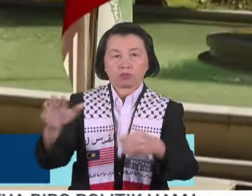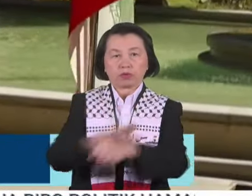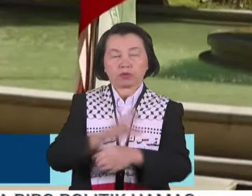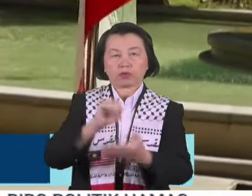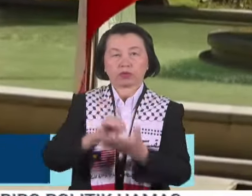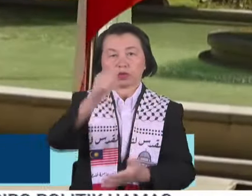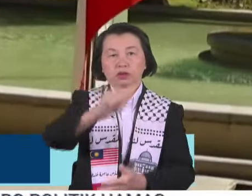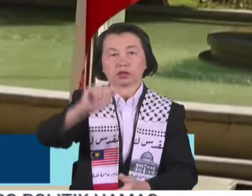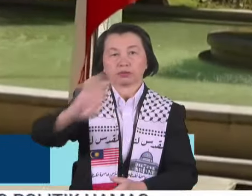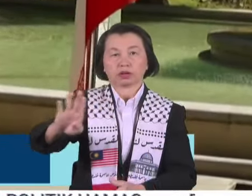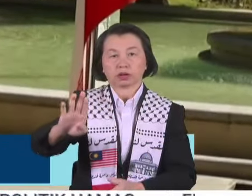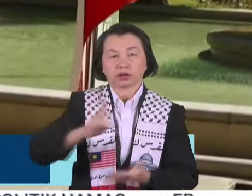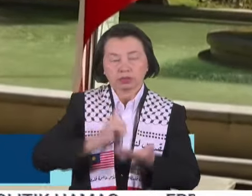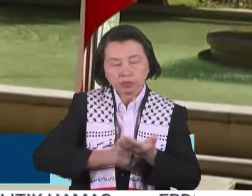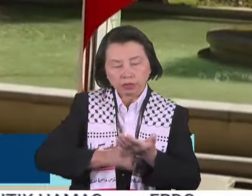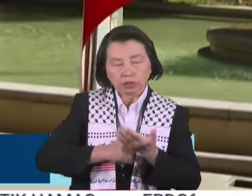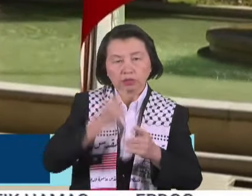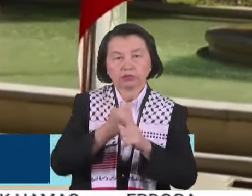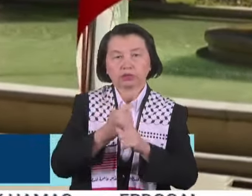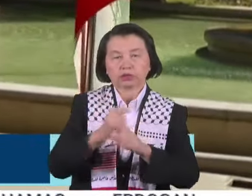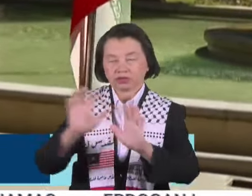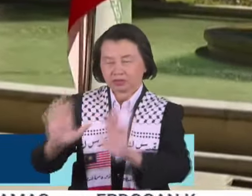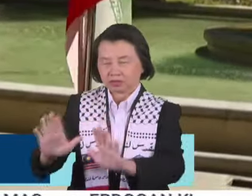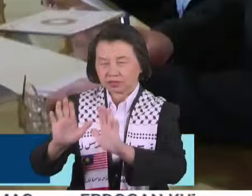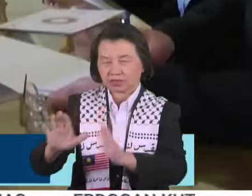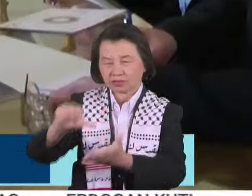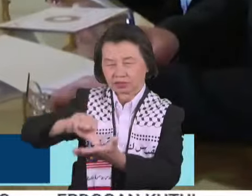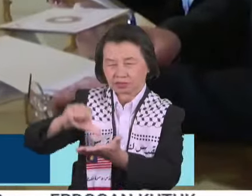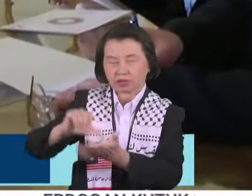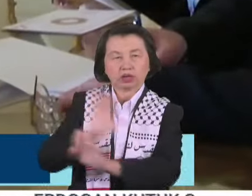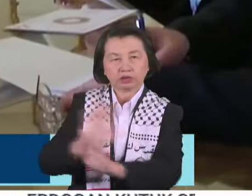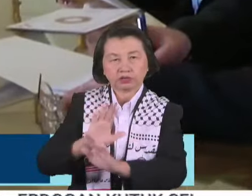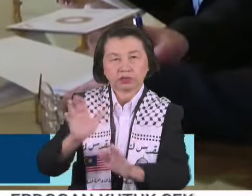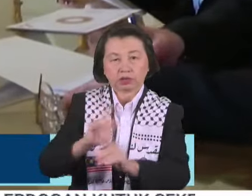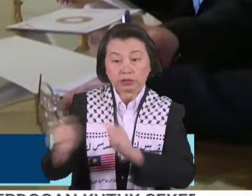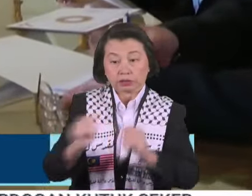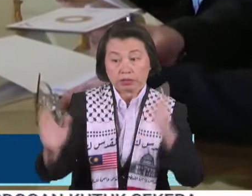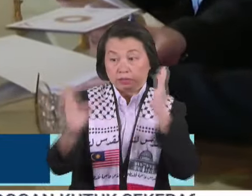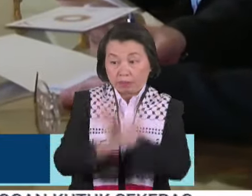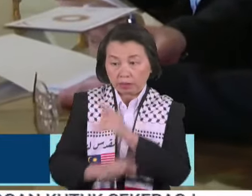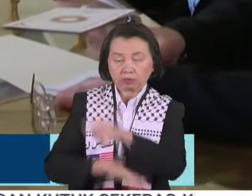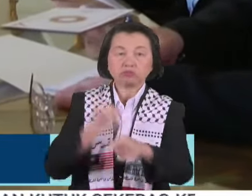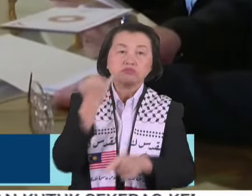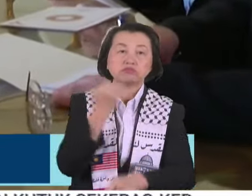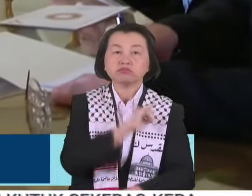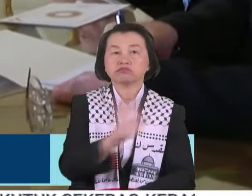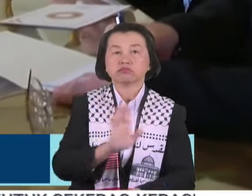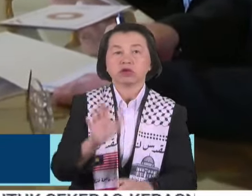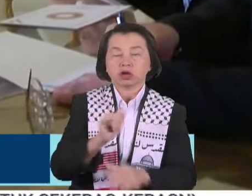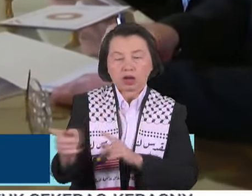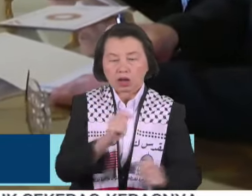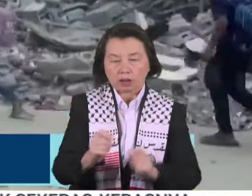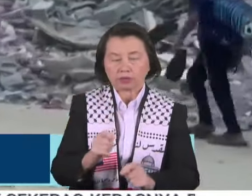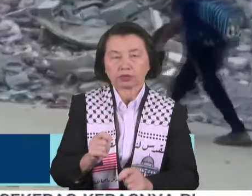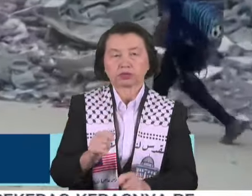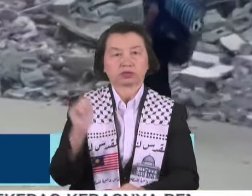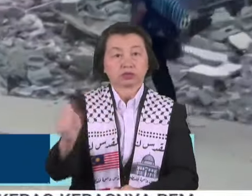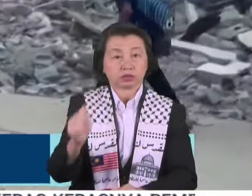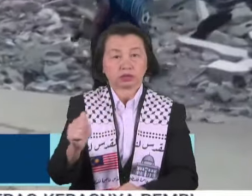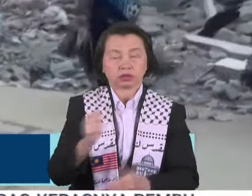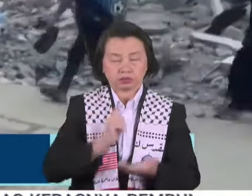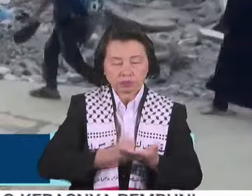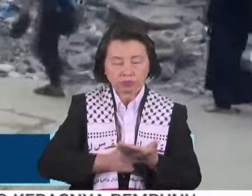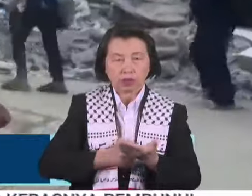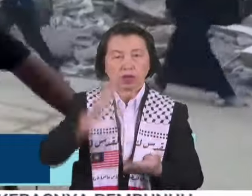di Asia Barat. Perbincangan bertujuan memujuk Tehran agar tidak bertindak balas terhadap Israel atau mengambil tindakan simbolik.